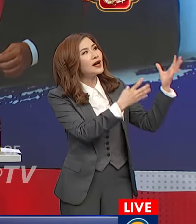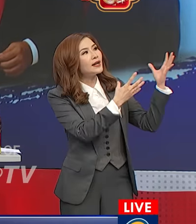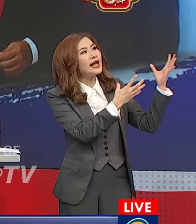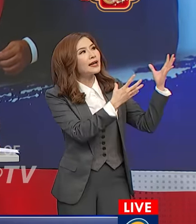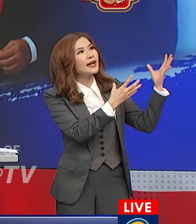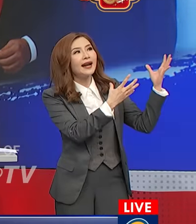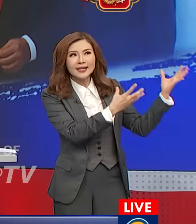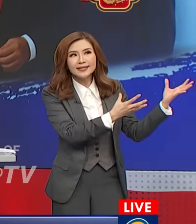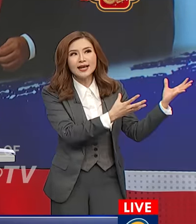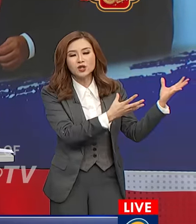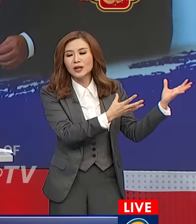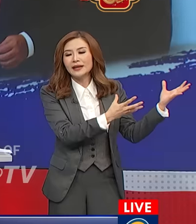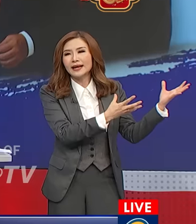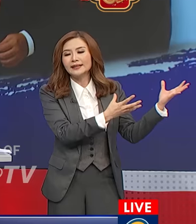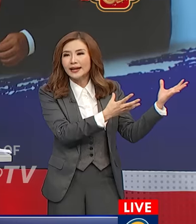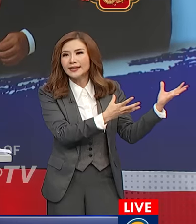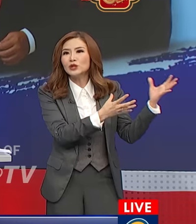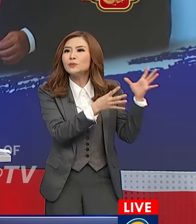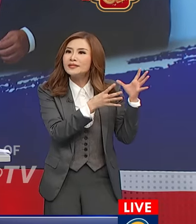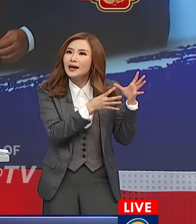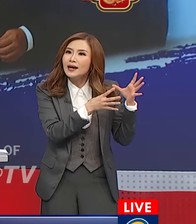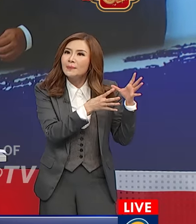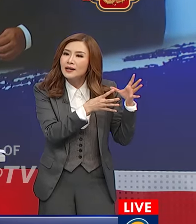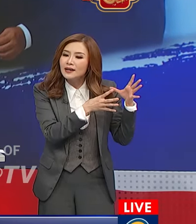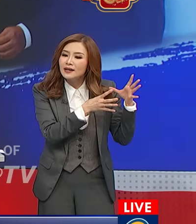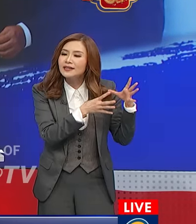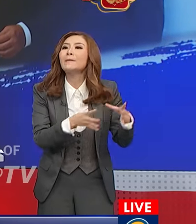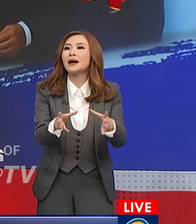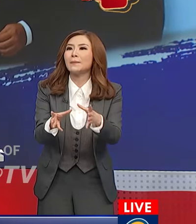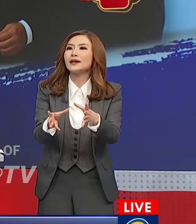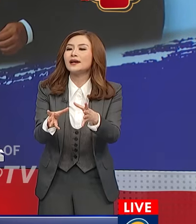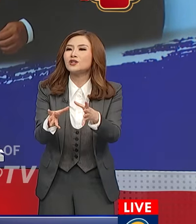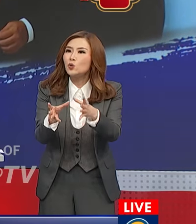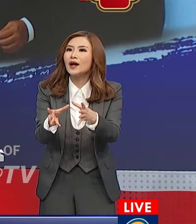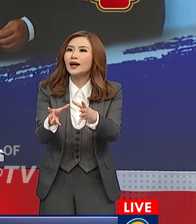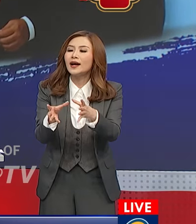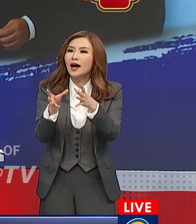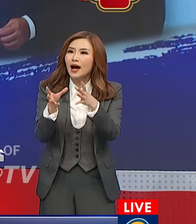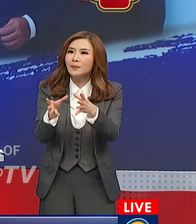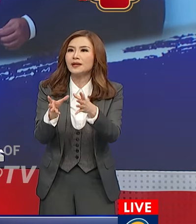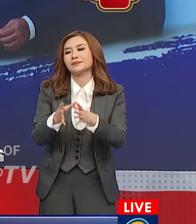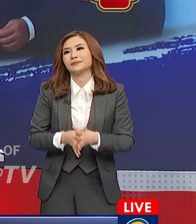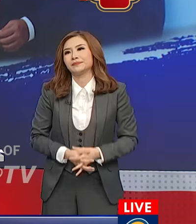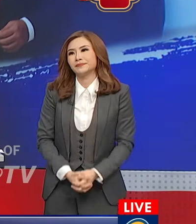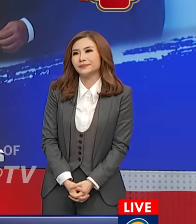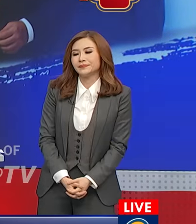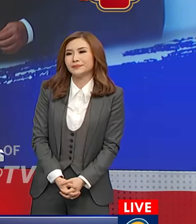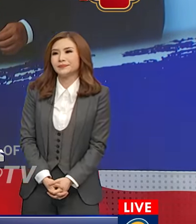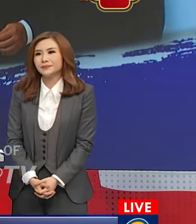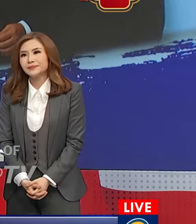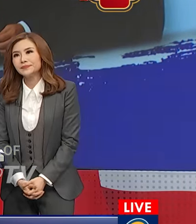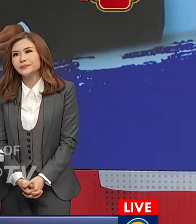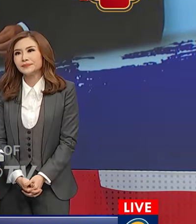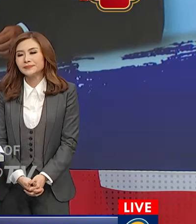juga dari analisa sosial media tadi itu bisa berdampak pada suara Amin